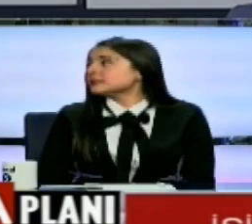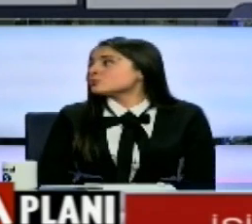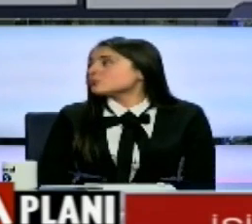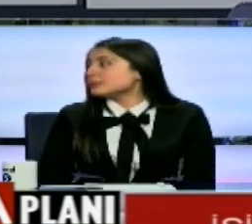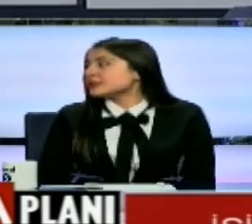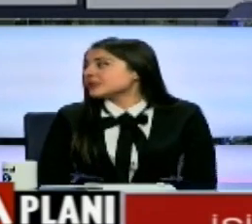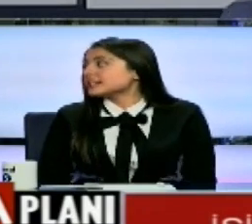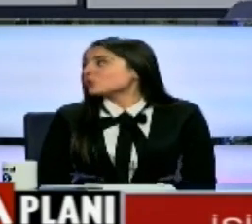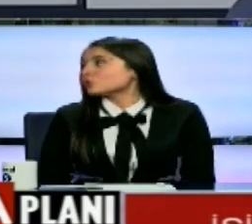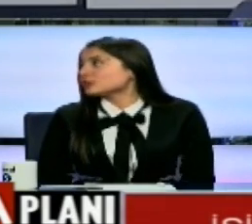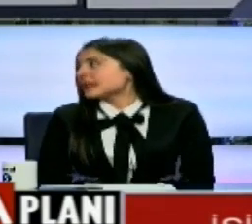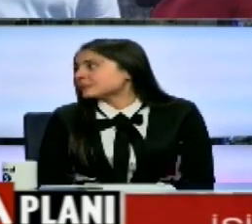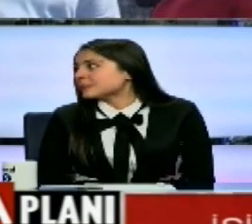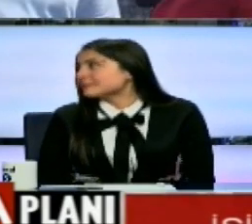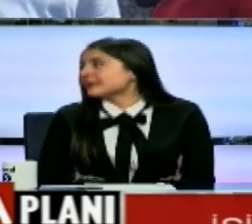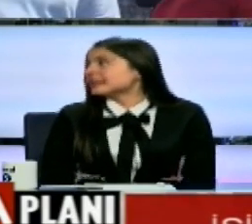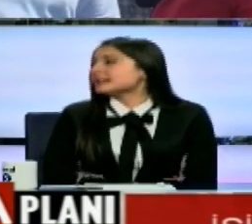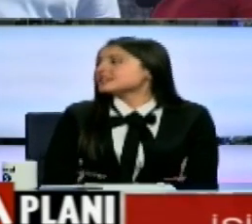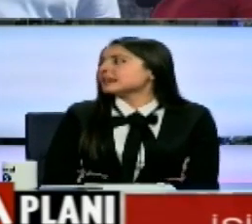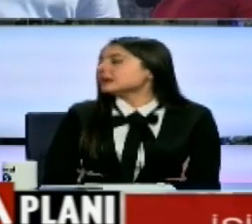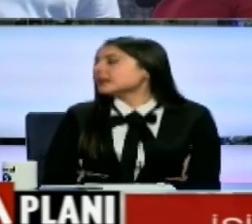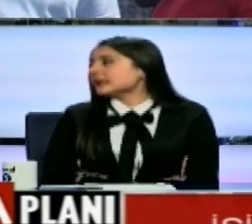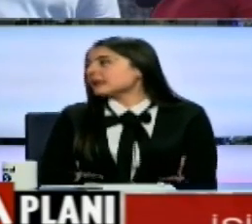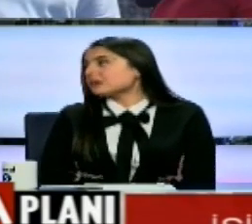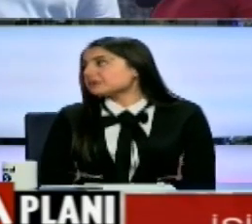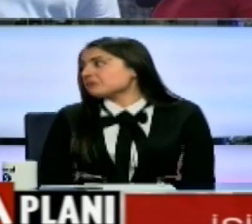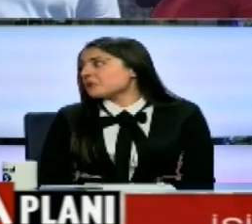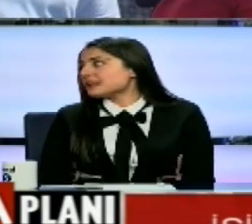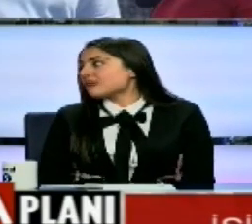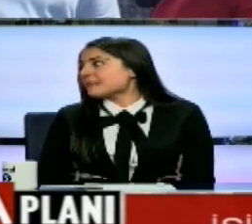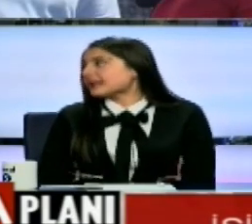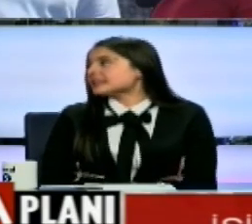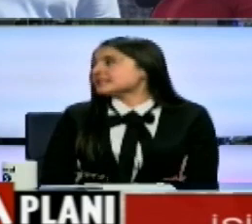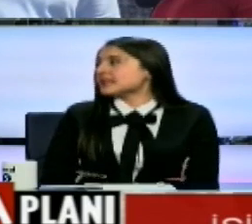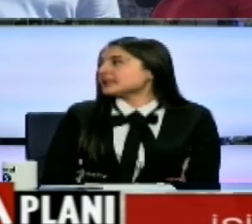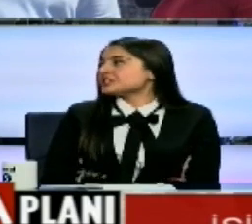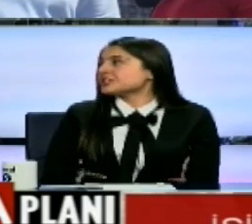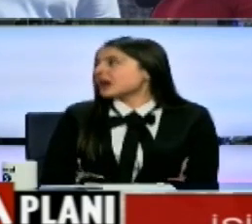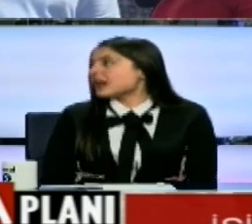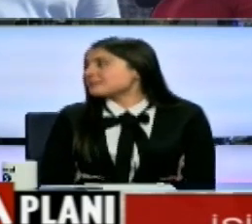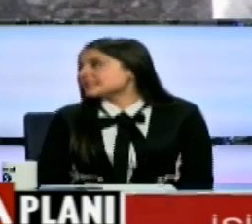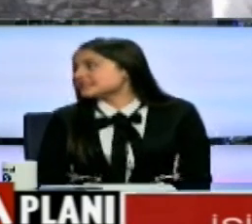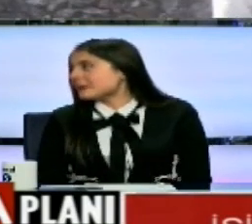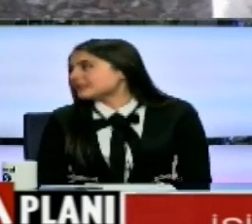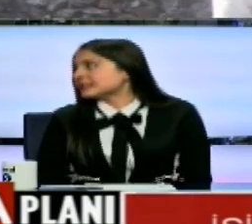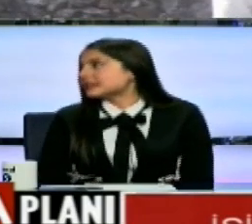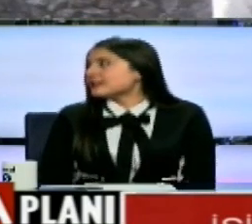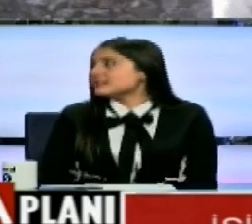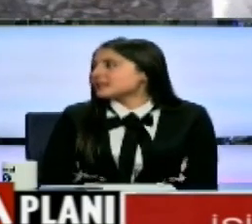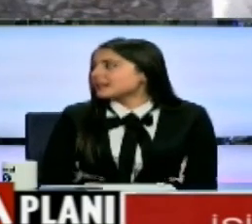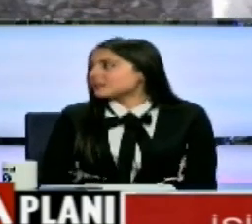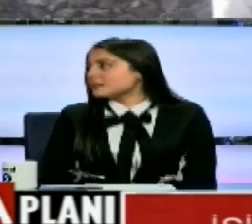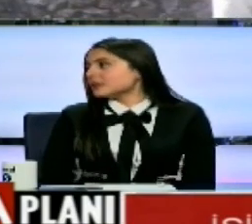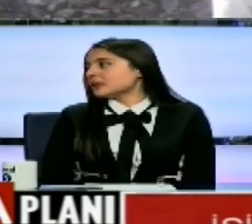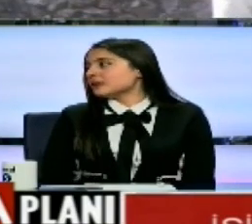hayatlarını sürdürebilecekleri konutlar yapabilmek. Yani işte örnek vermek gerekirse ışıklı alarm sistemleri